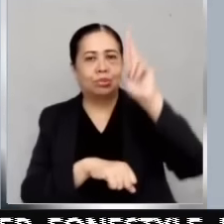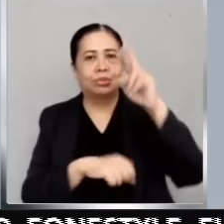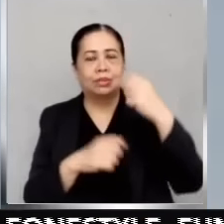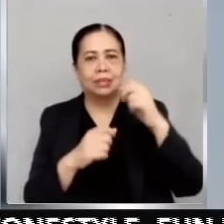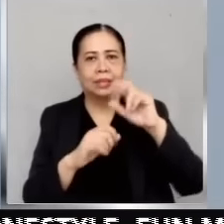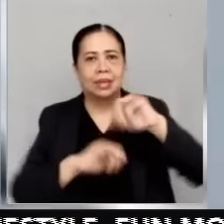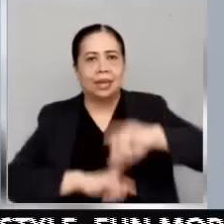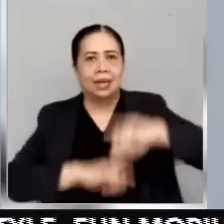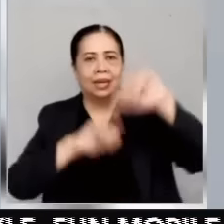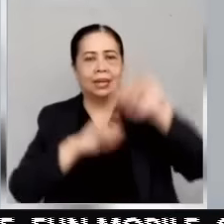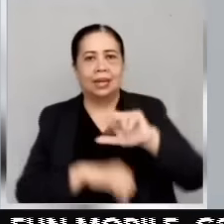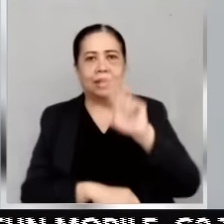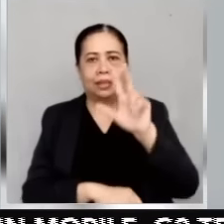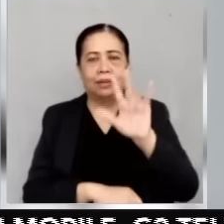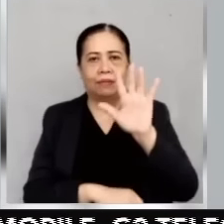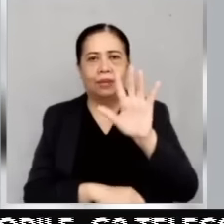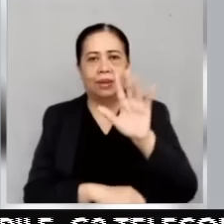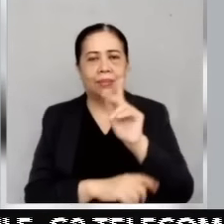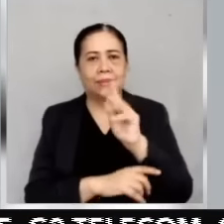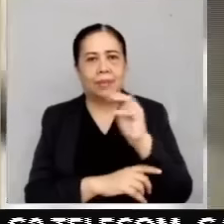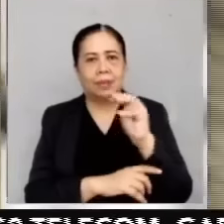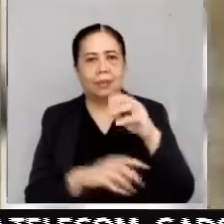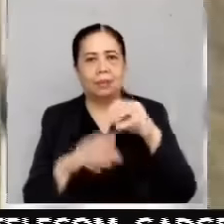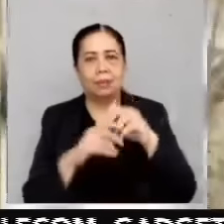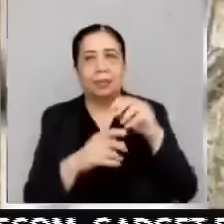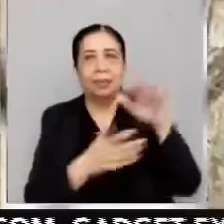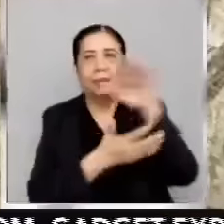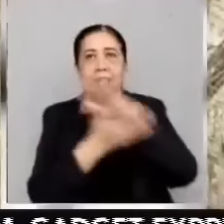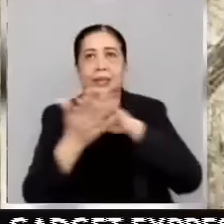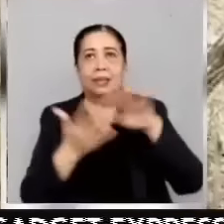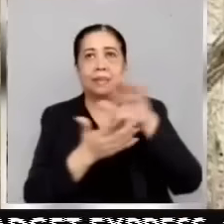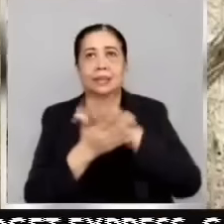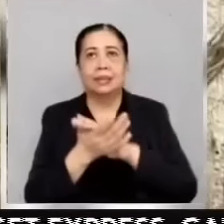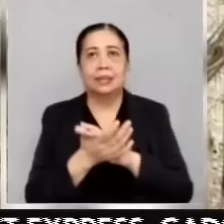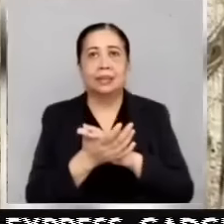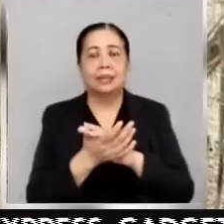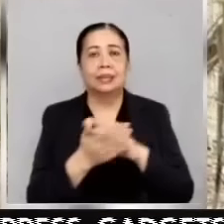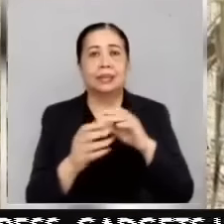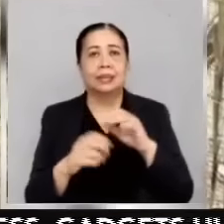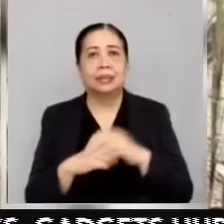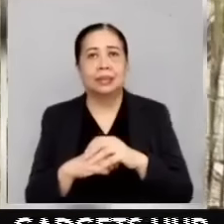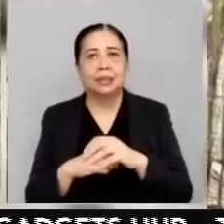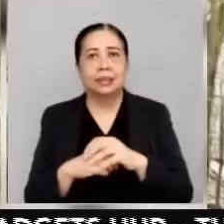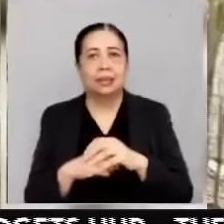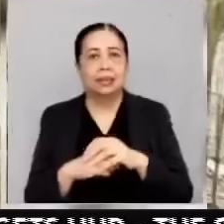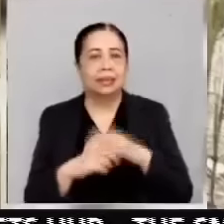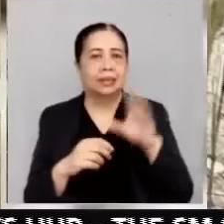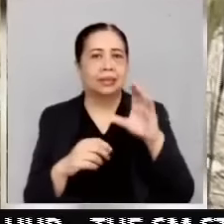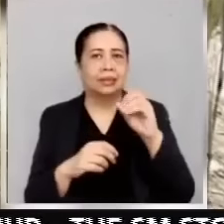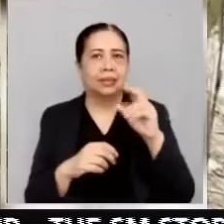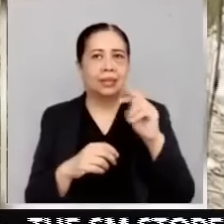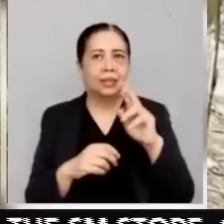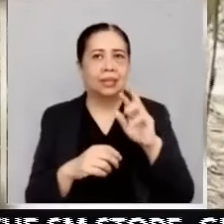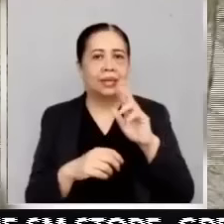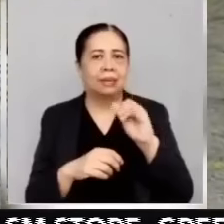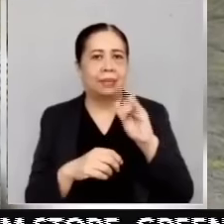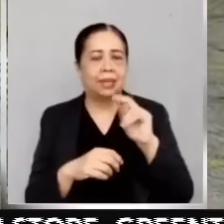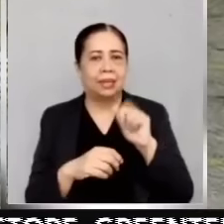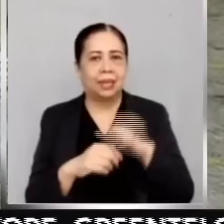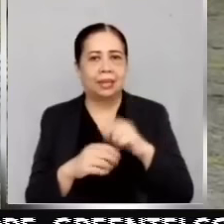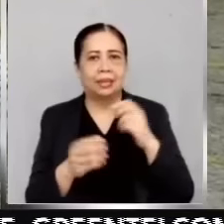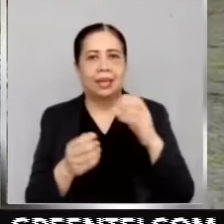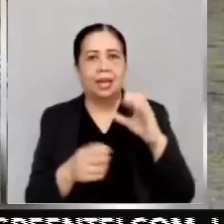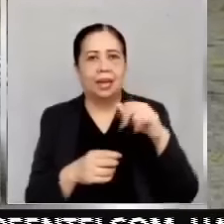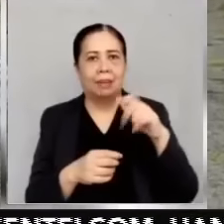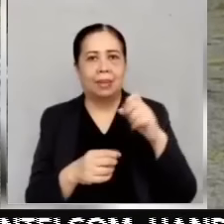na 3 hanggang 5 kilometro sa himpapawid. Sa Crow Valley sa loob ng Colonel Ernesto Ravina Air Base sa Capastarlac,